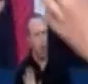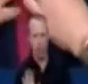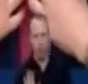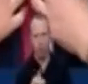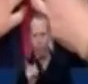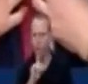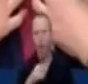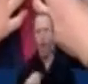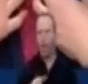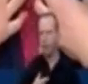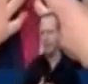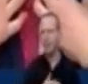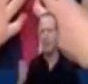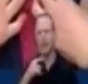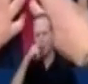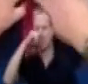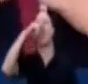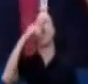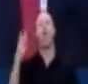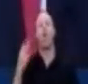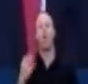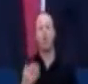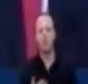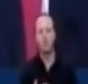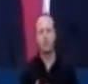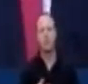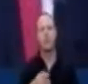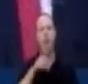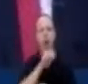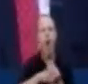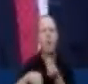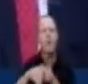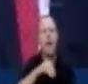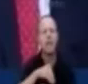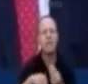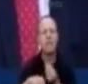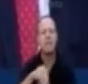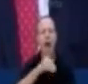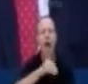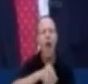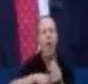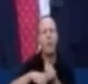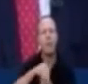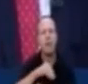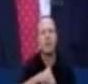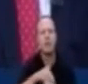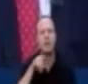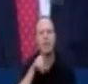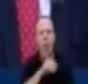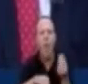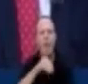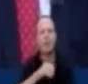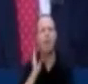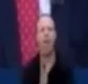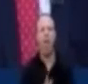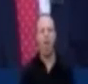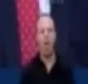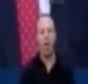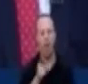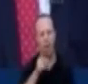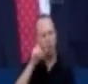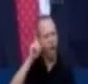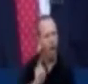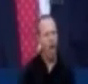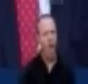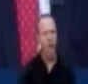אני ימני גאה. הקומבינציה, חבר הכנסת אוחנה, הקומבינציה היא קומבינציה רעה. אתה חייב